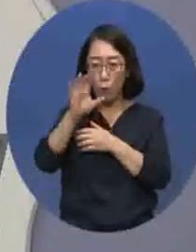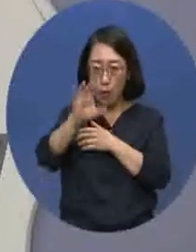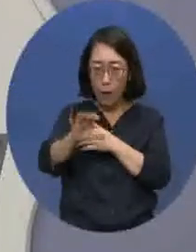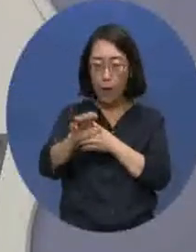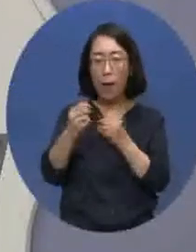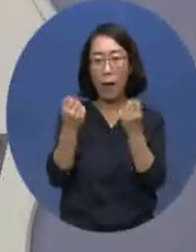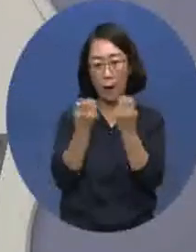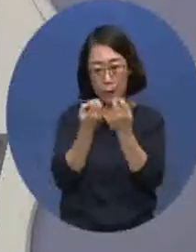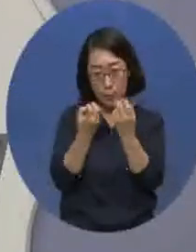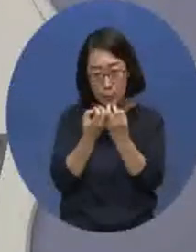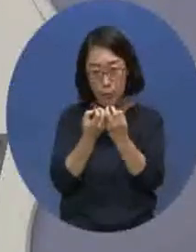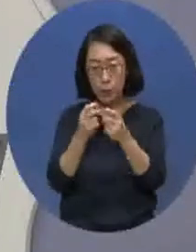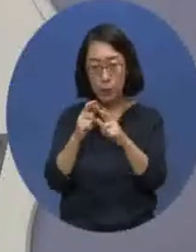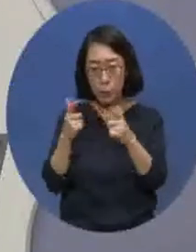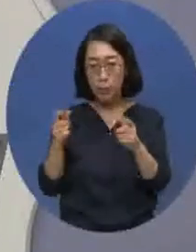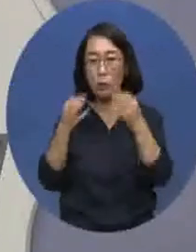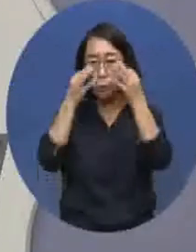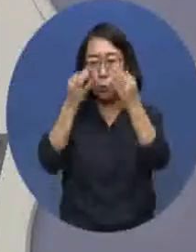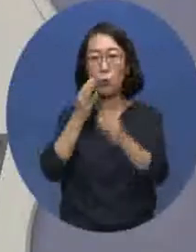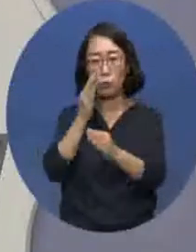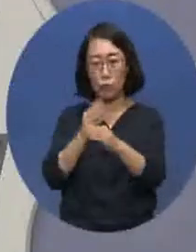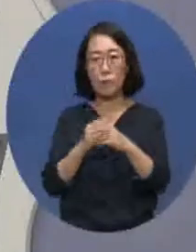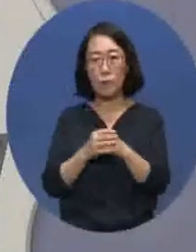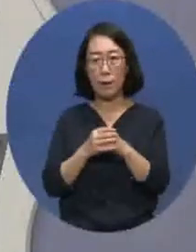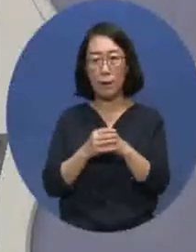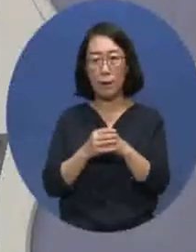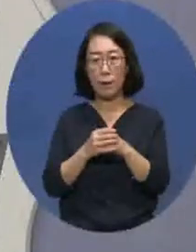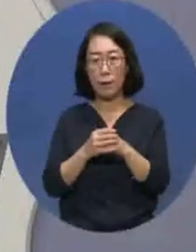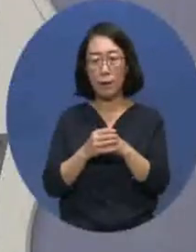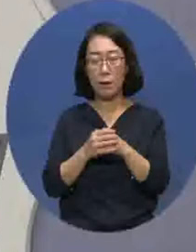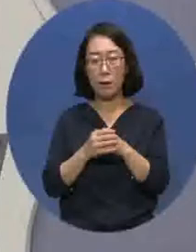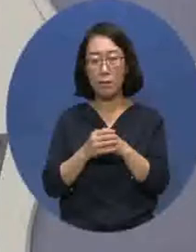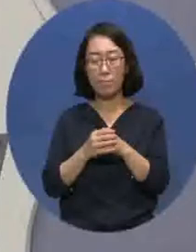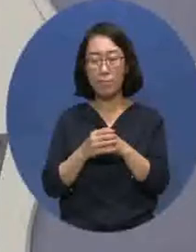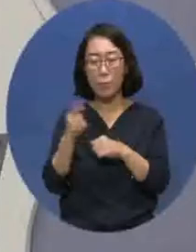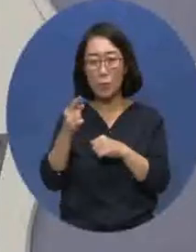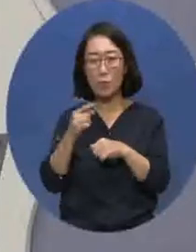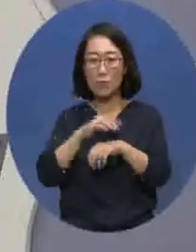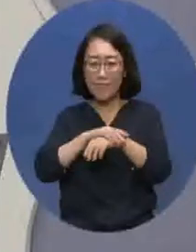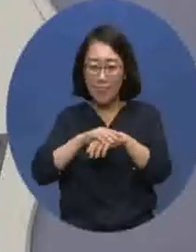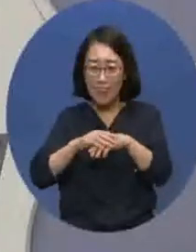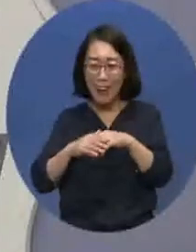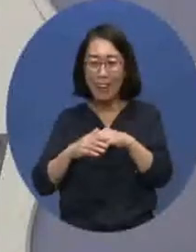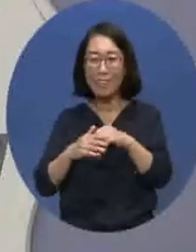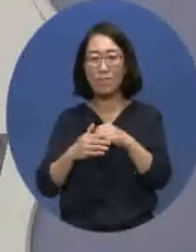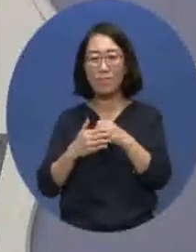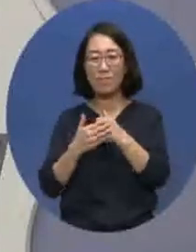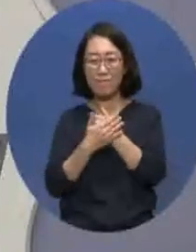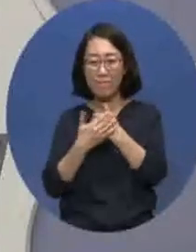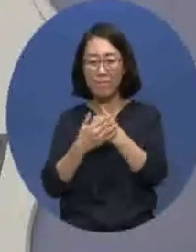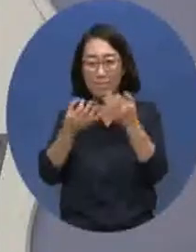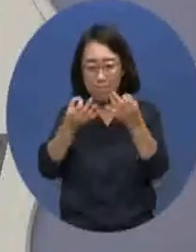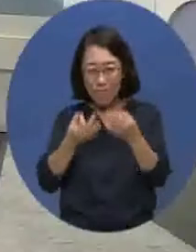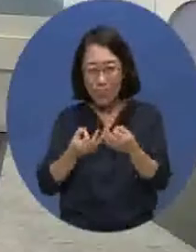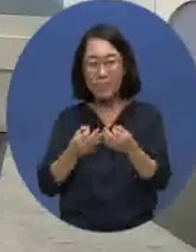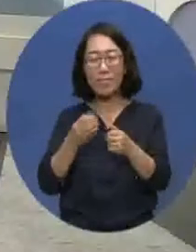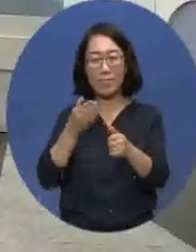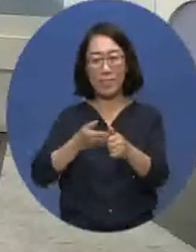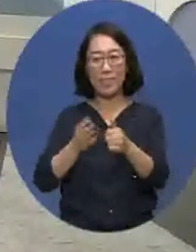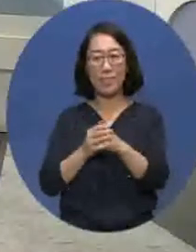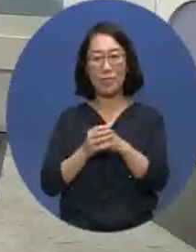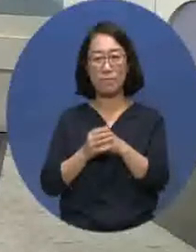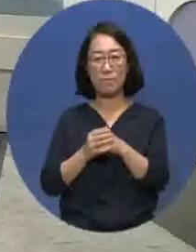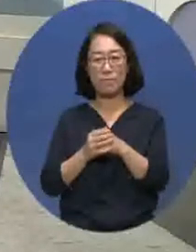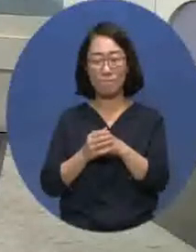그렇게 노력하고 있습니다 그 좀 애정을 어린 등으로 좀 지켜봐 주시면 바츠 캤습니다 4 에